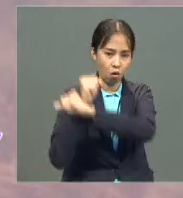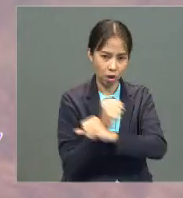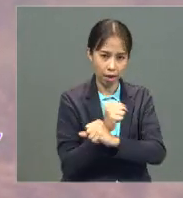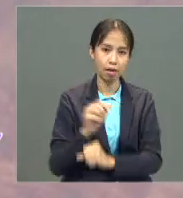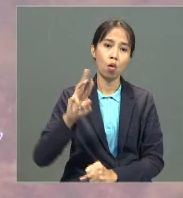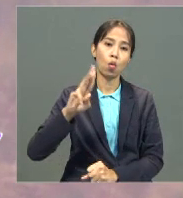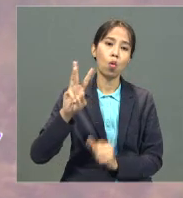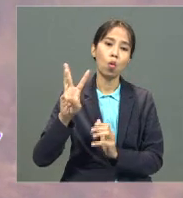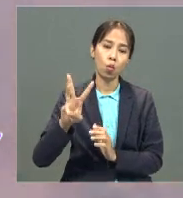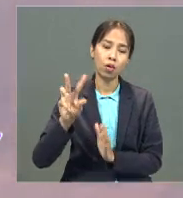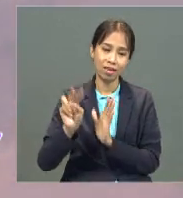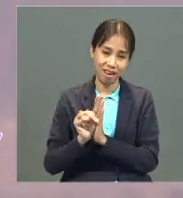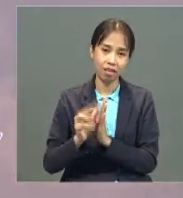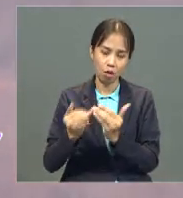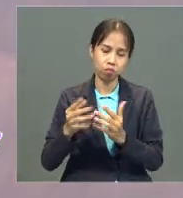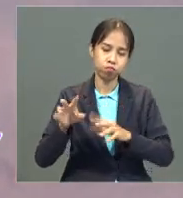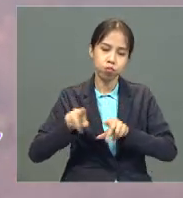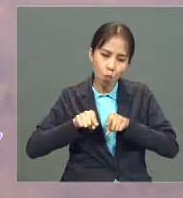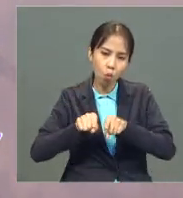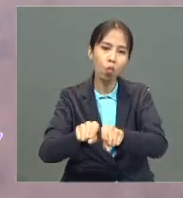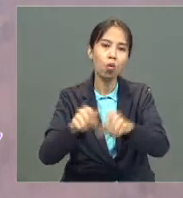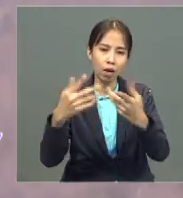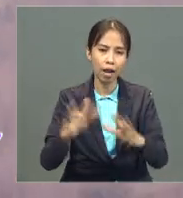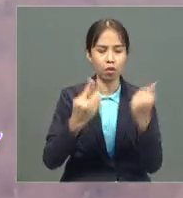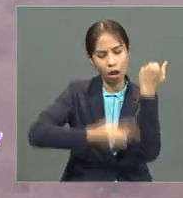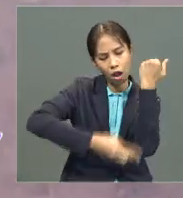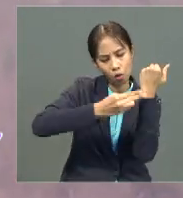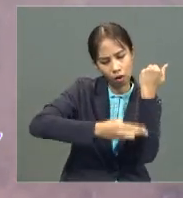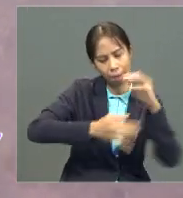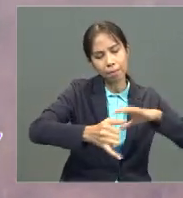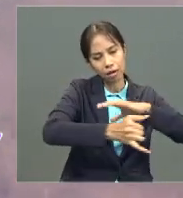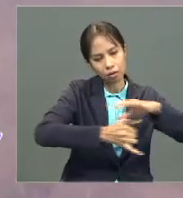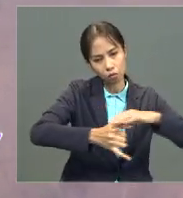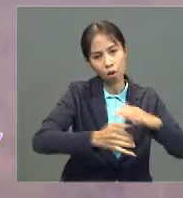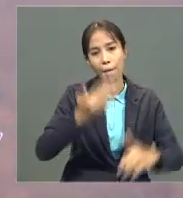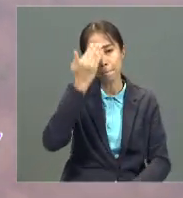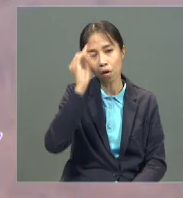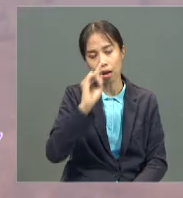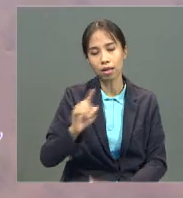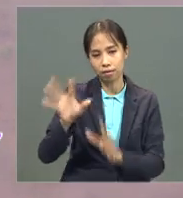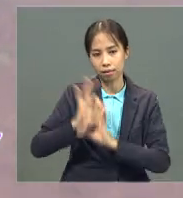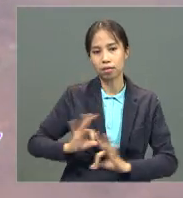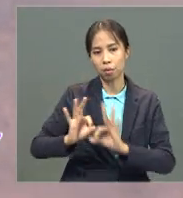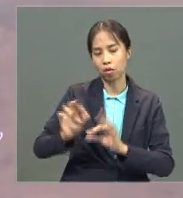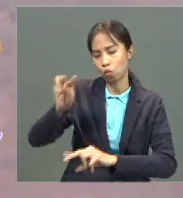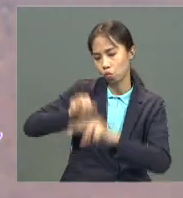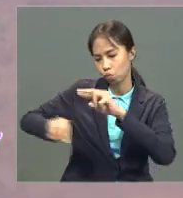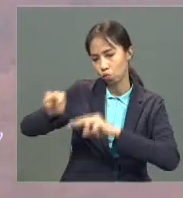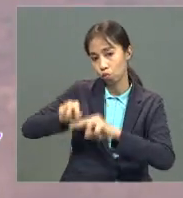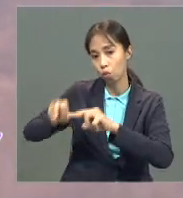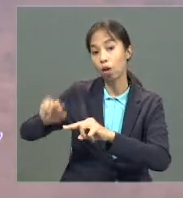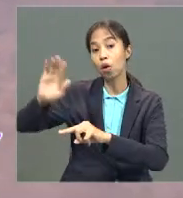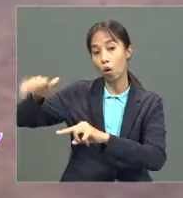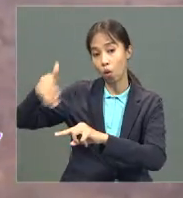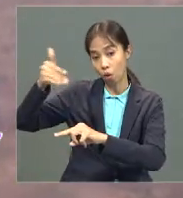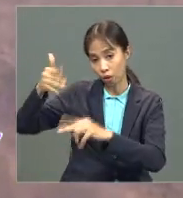ไปส่วนที่ต้องใช้โรงแรมเป็นพื้นที่การกักตัวนั่นก็เพราะว่าทุกคนต้องผ่านขั้นตอนการคัดกรองโรคก่อน